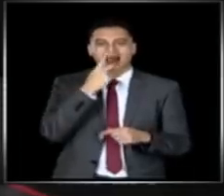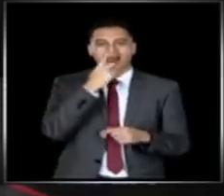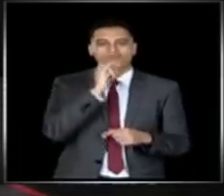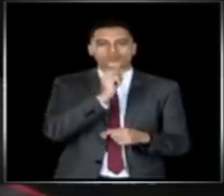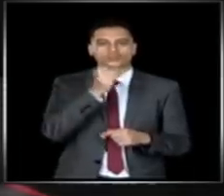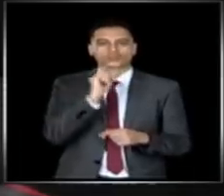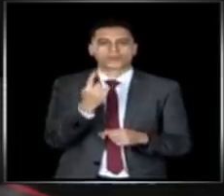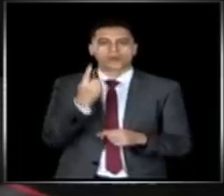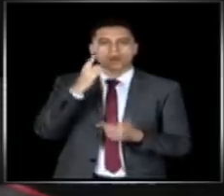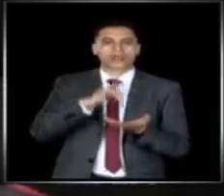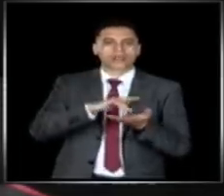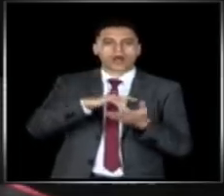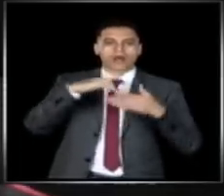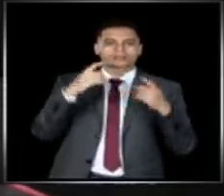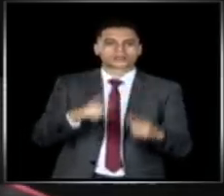1501